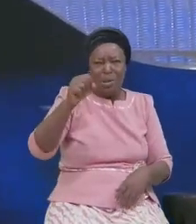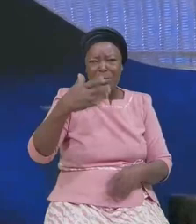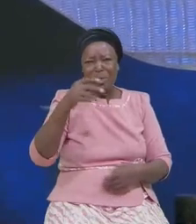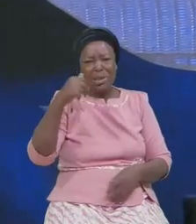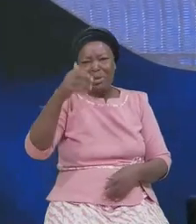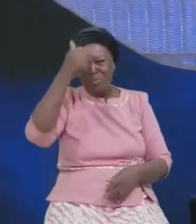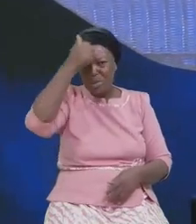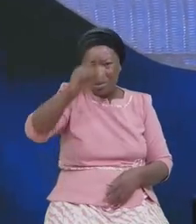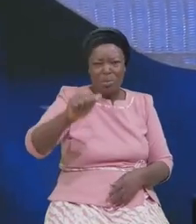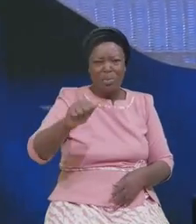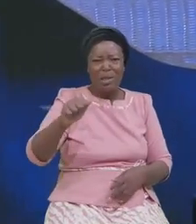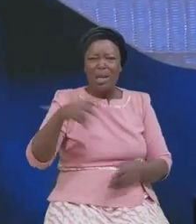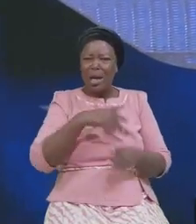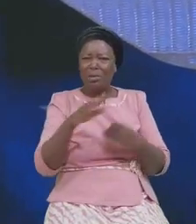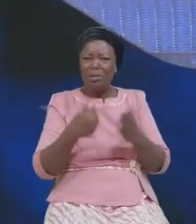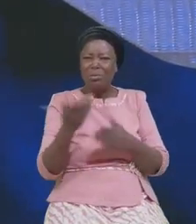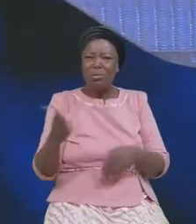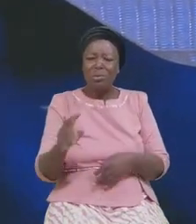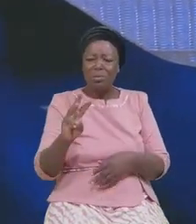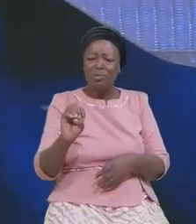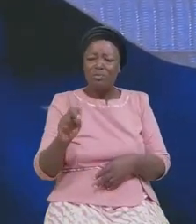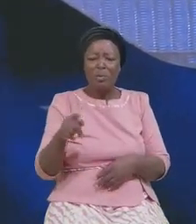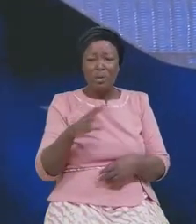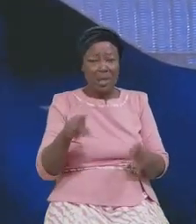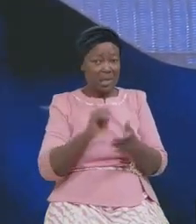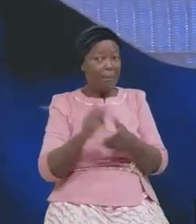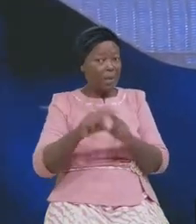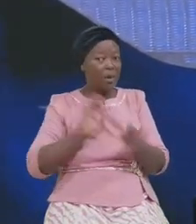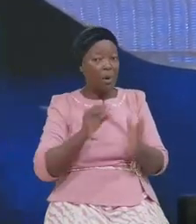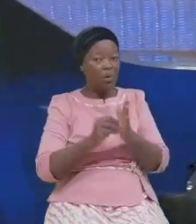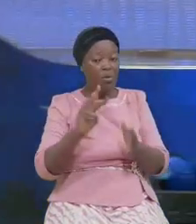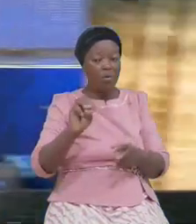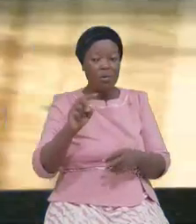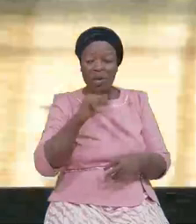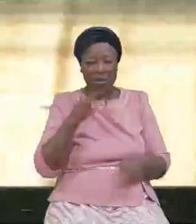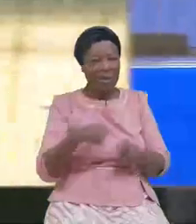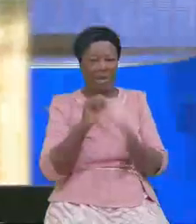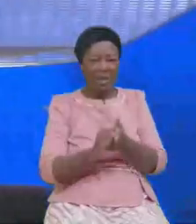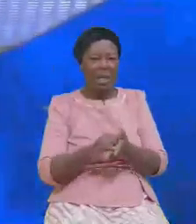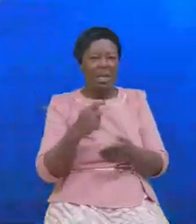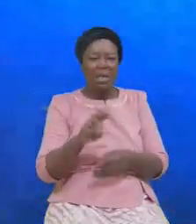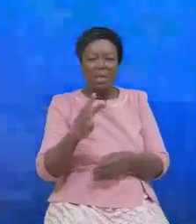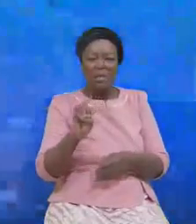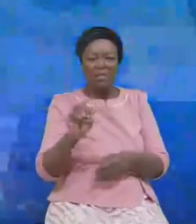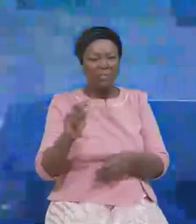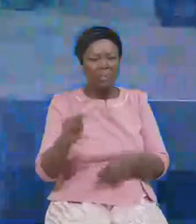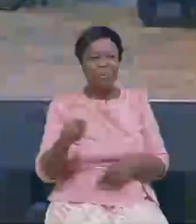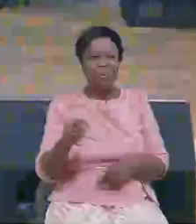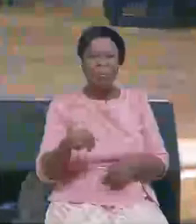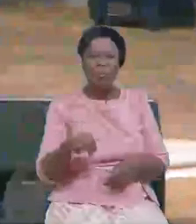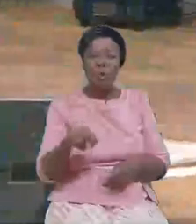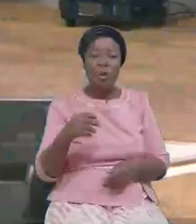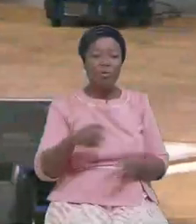dit que nos armes ne sont pas comme les armes de ce monde. Qui sont les armes de violence? Les armes de ce monde, c'est les armes de